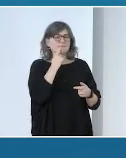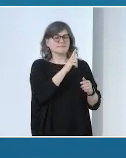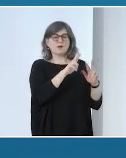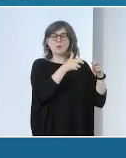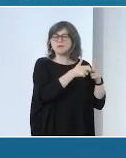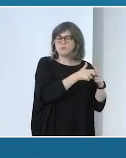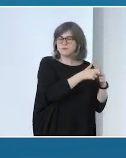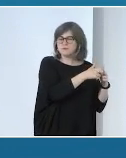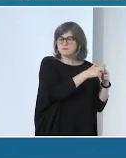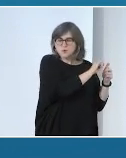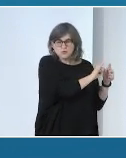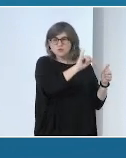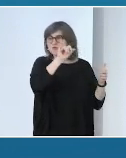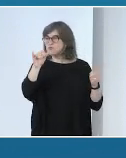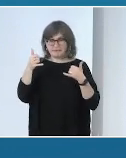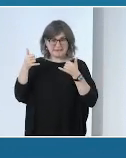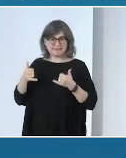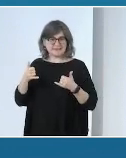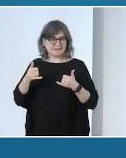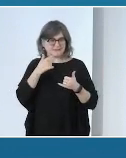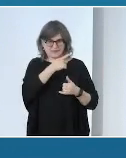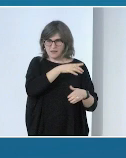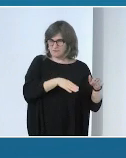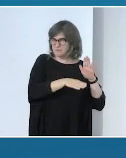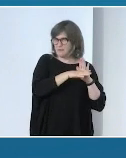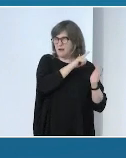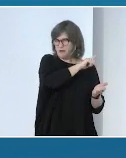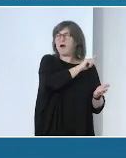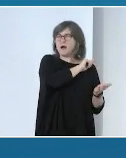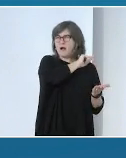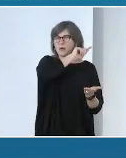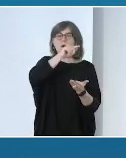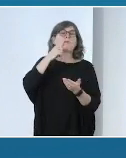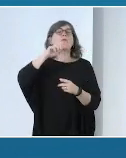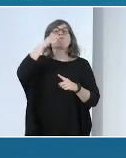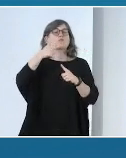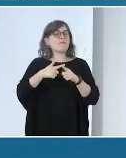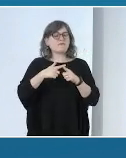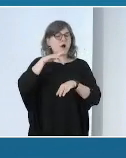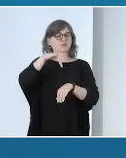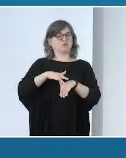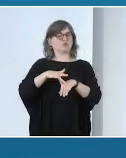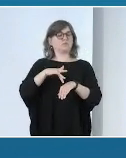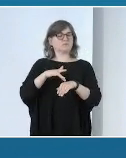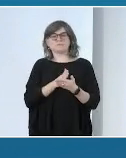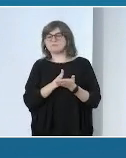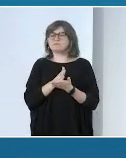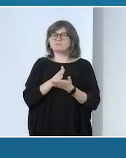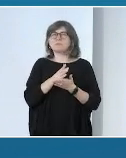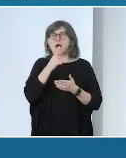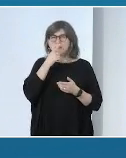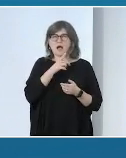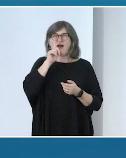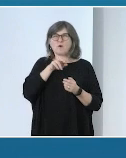initiale, on en déduit, lorsqu'on fait pour la première fois le trajet, par exemple, on en déduit la forme du